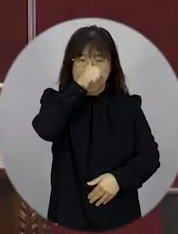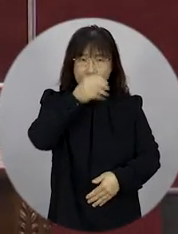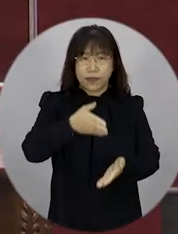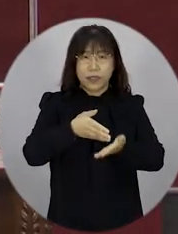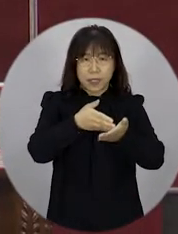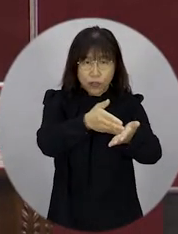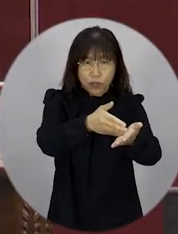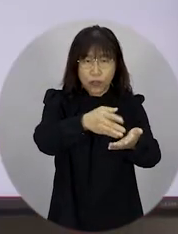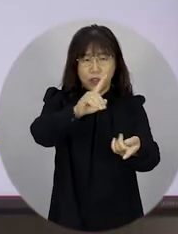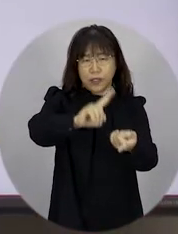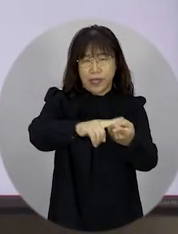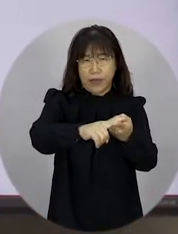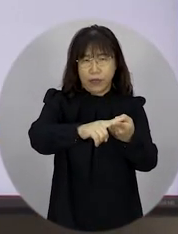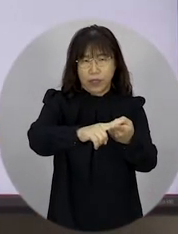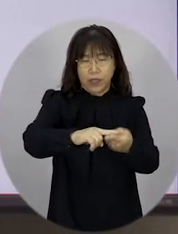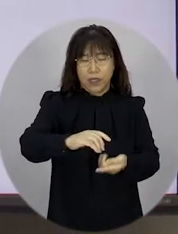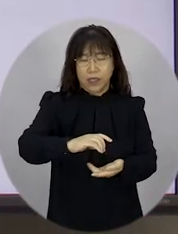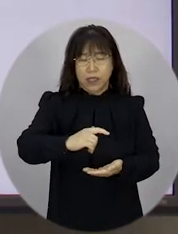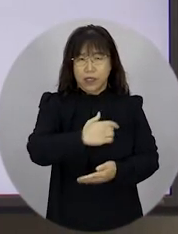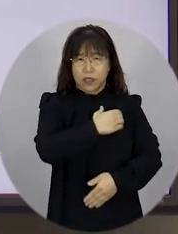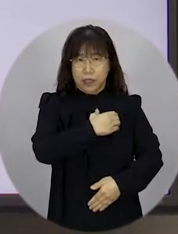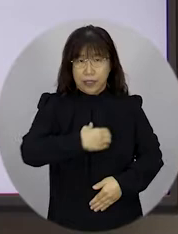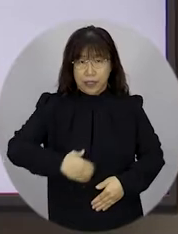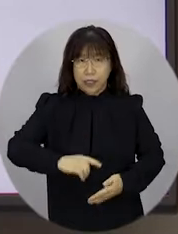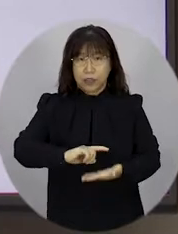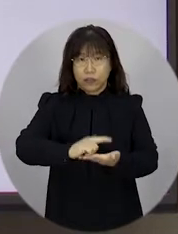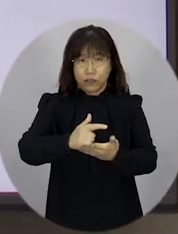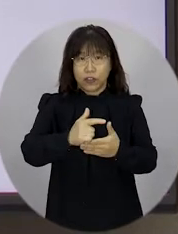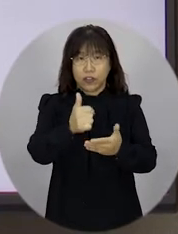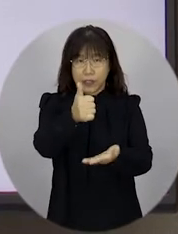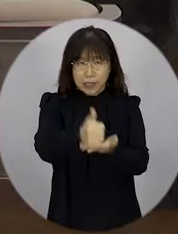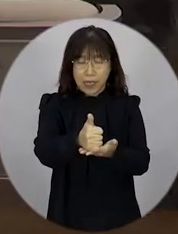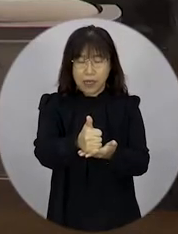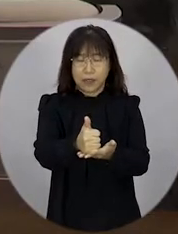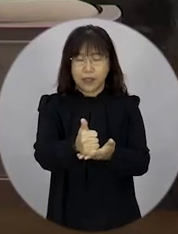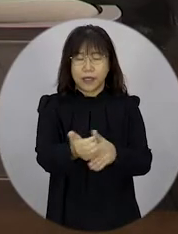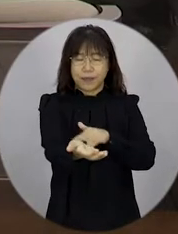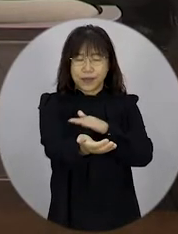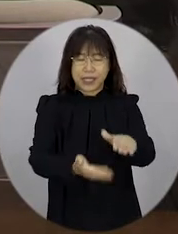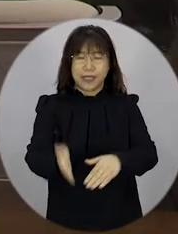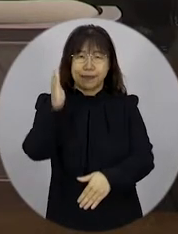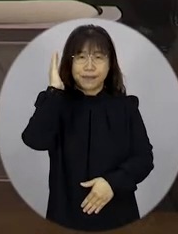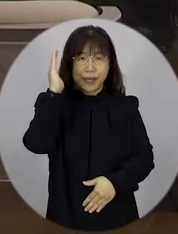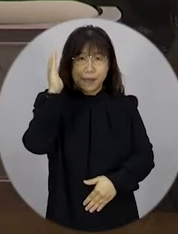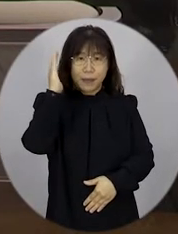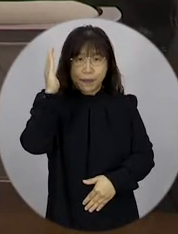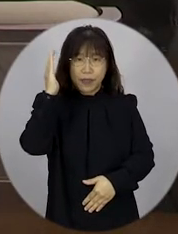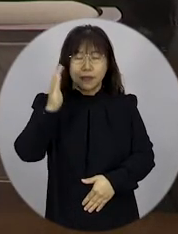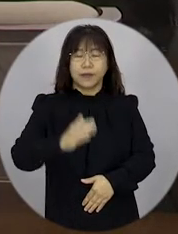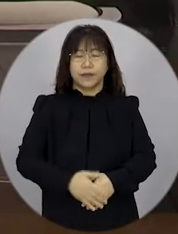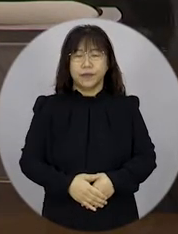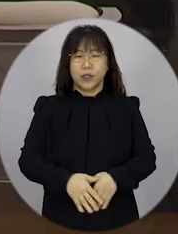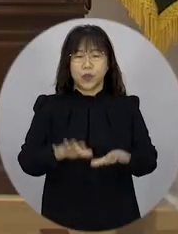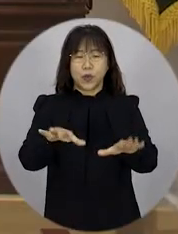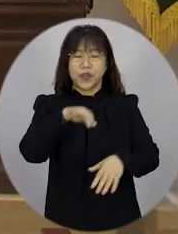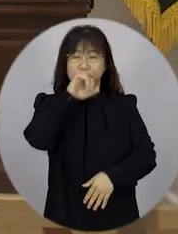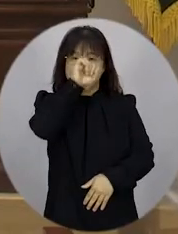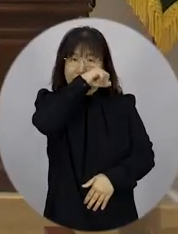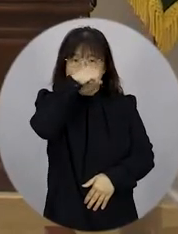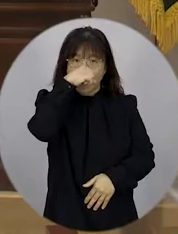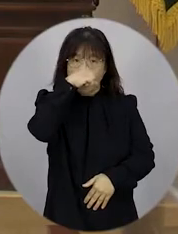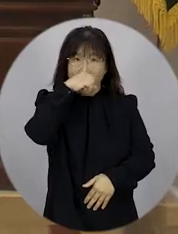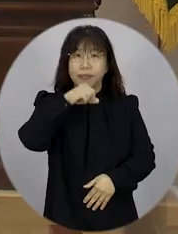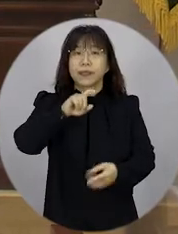제출에 따른 김태우 강서구청장의 시정연설이 있었습니다. 시정연설에서 김태우 강서구청장은